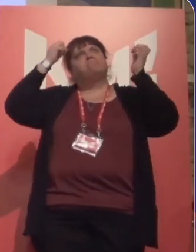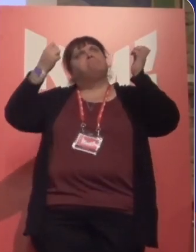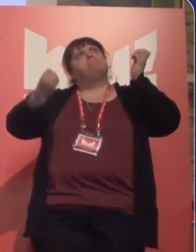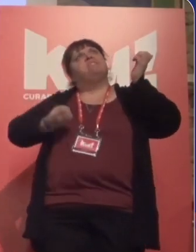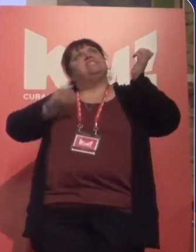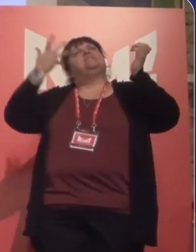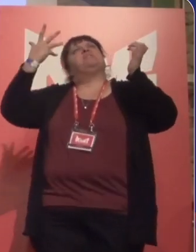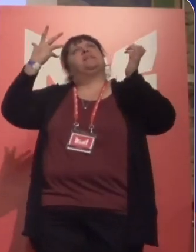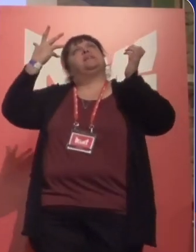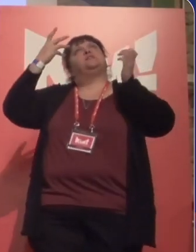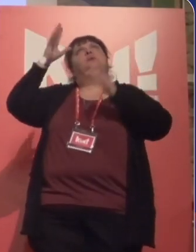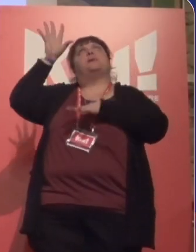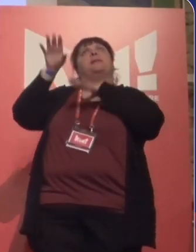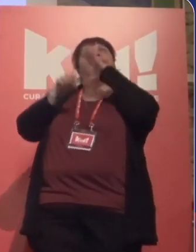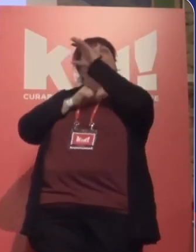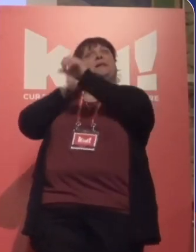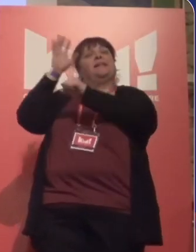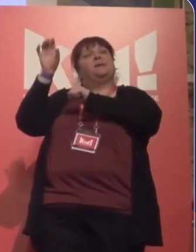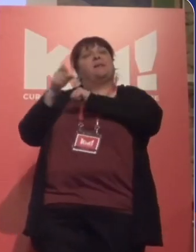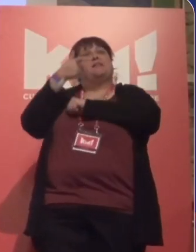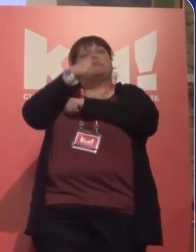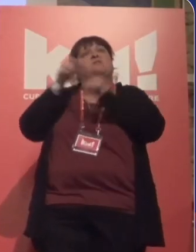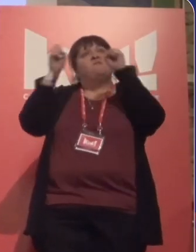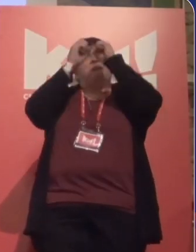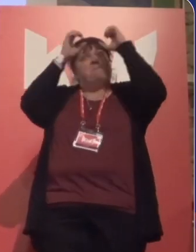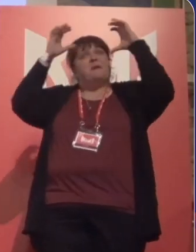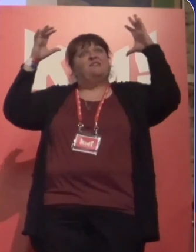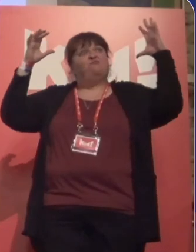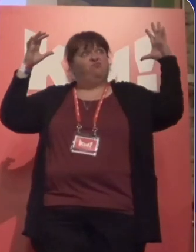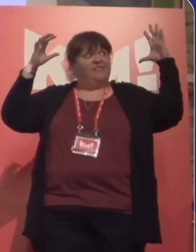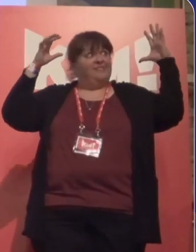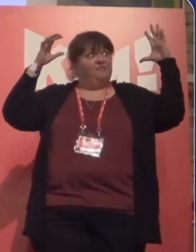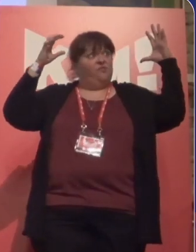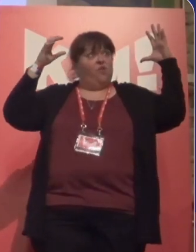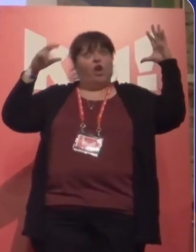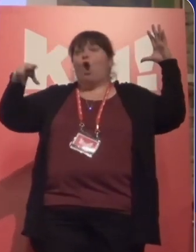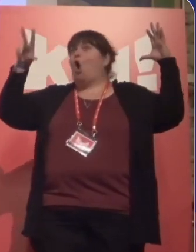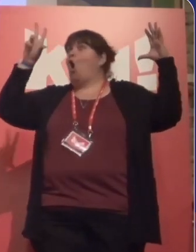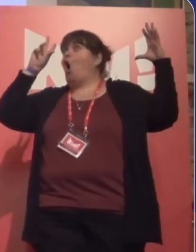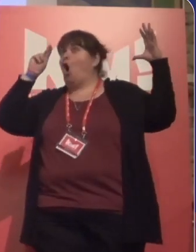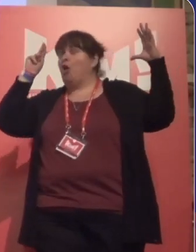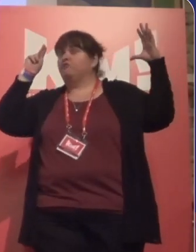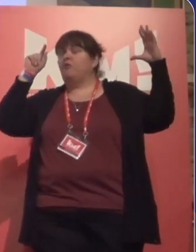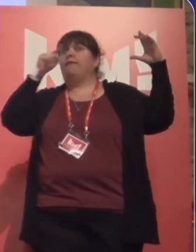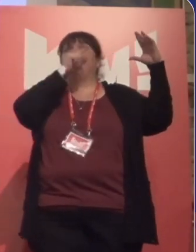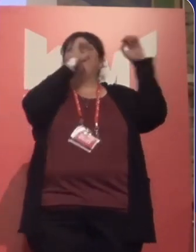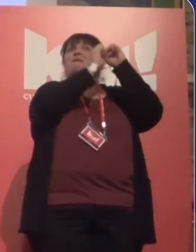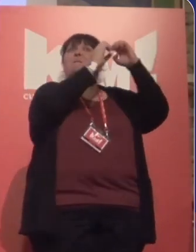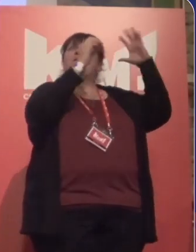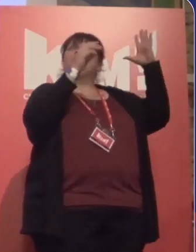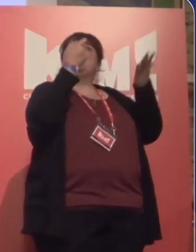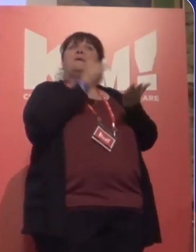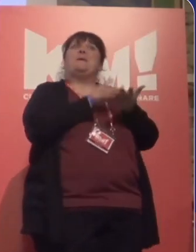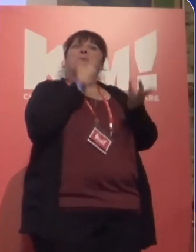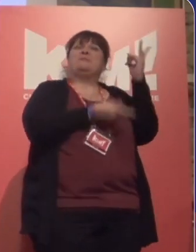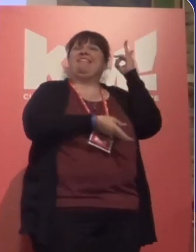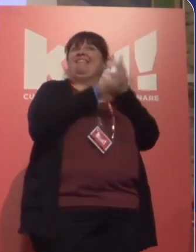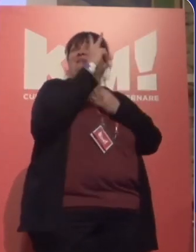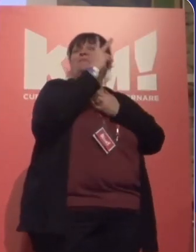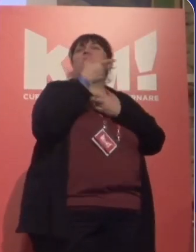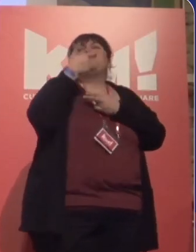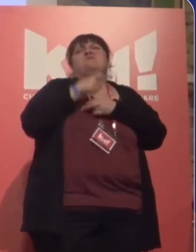della conoscenza la conoscenza è limitata l'immaginazione circonda il mondo